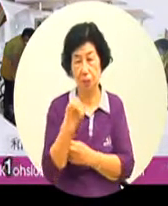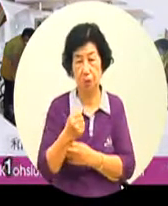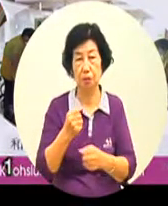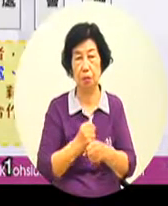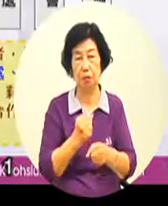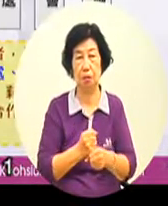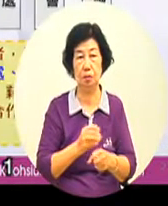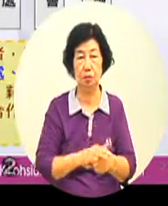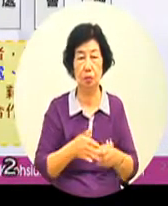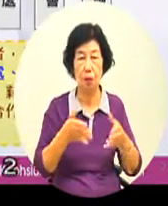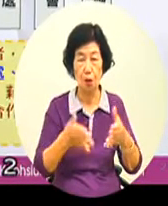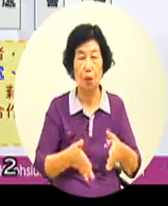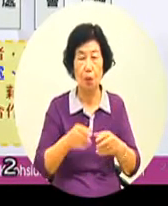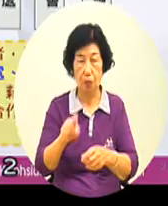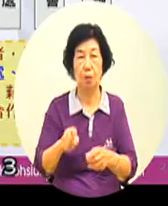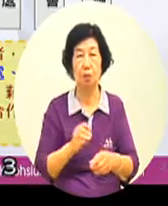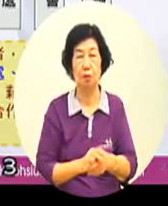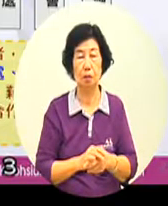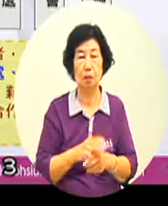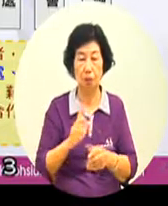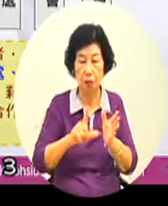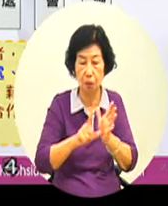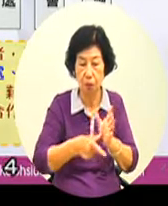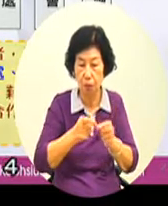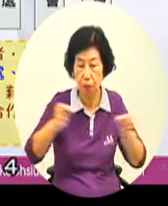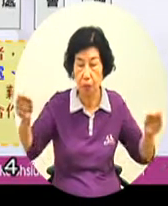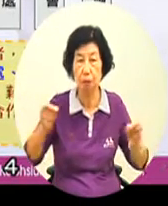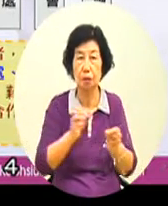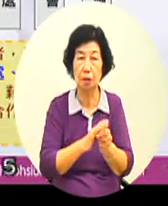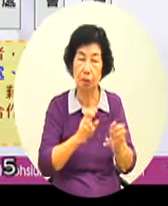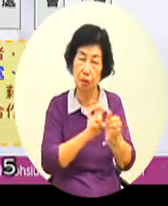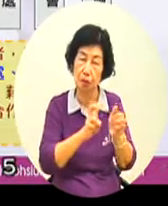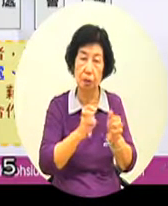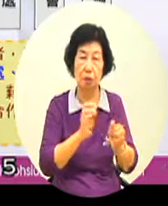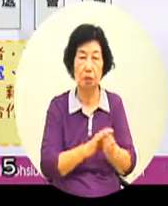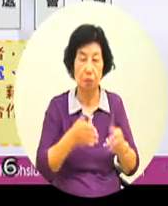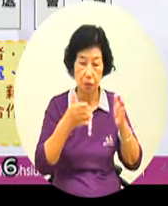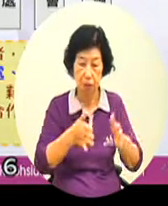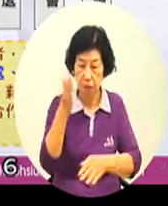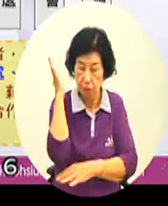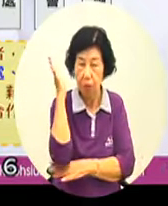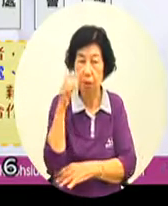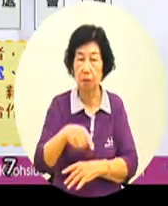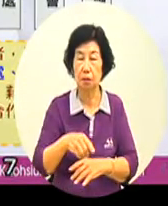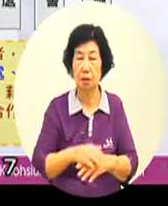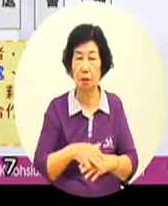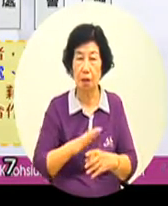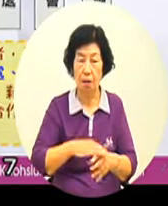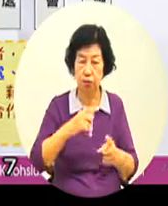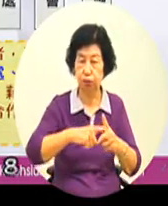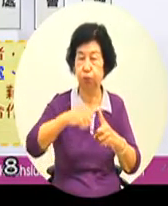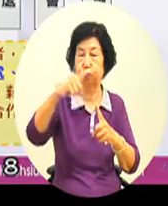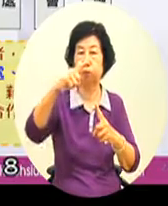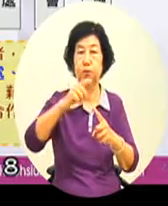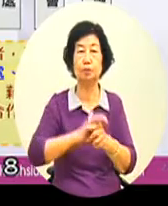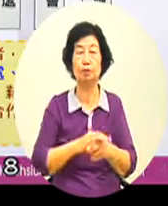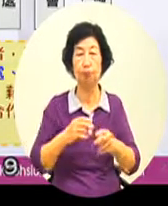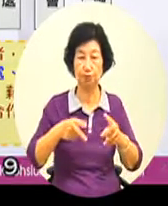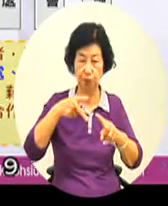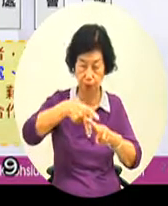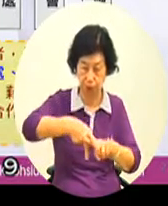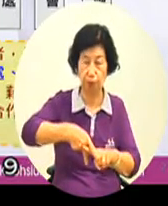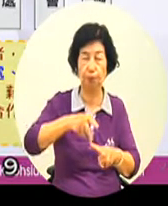重点。那长照在市政府其实是一个非常高规格的跨局处整